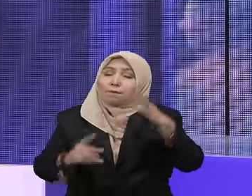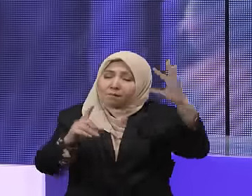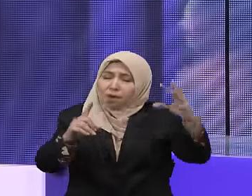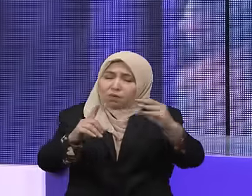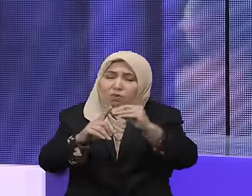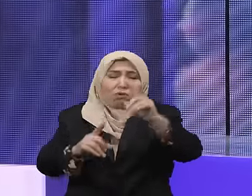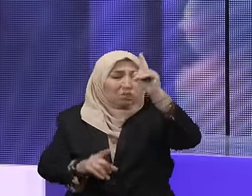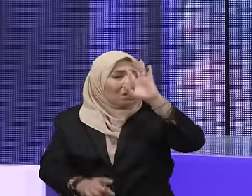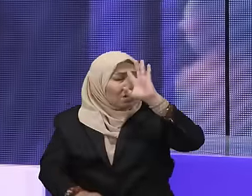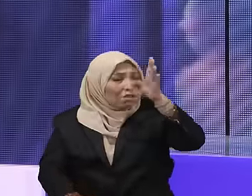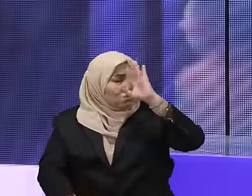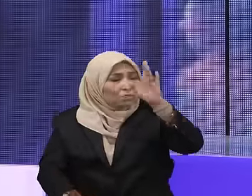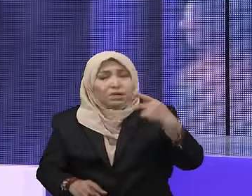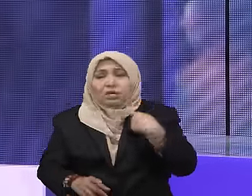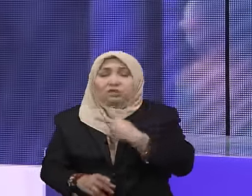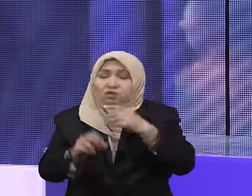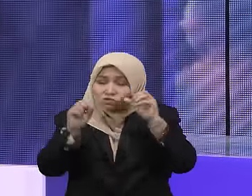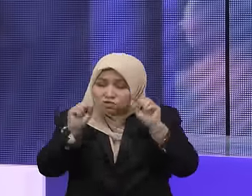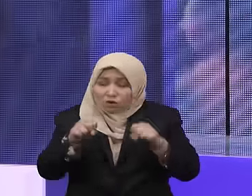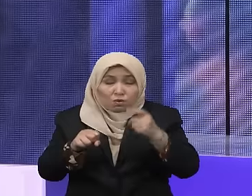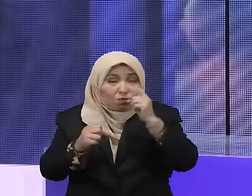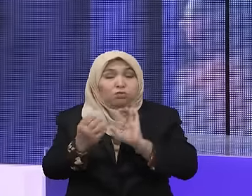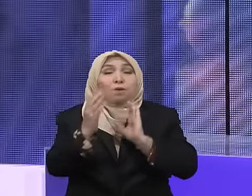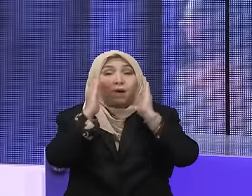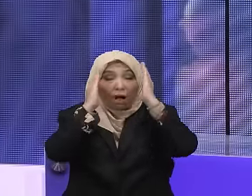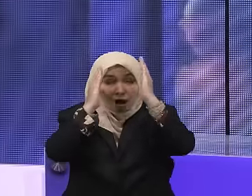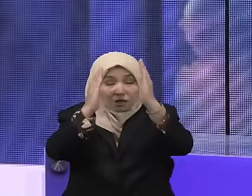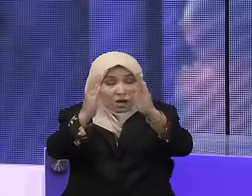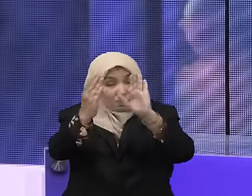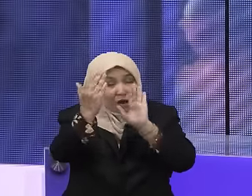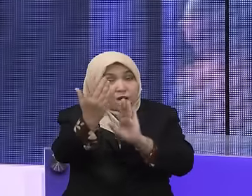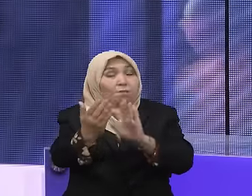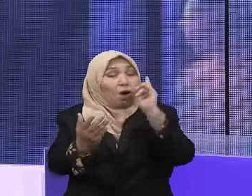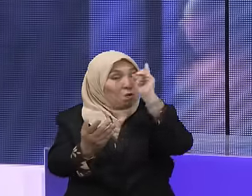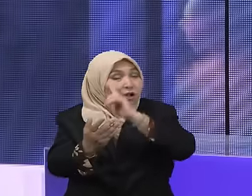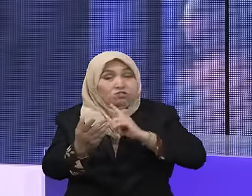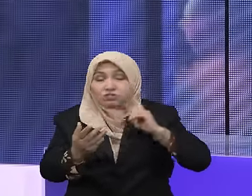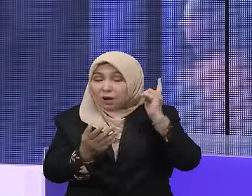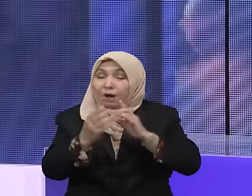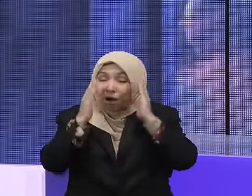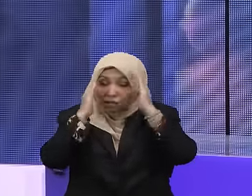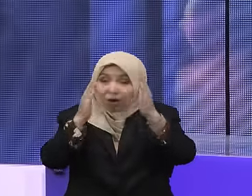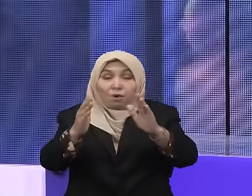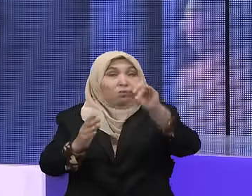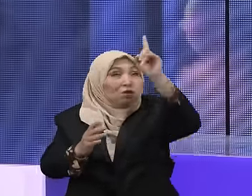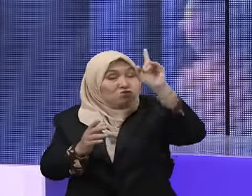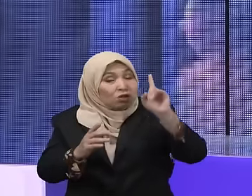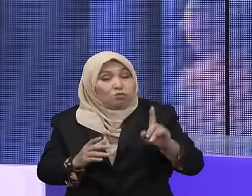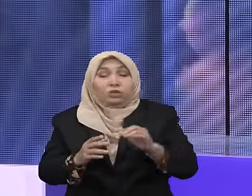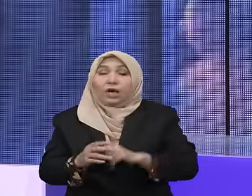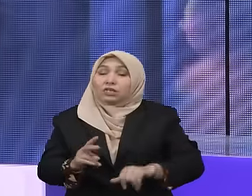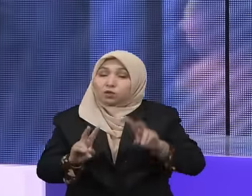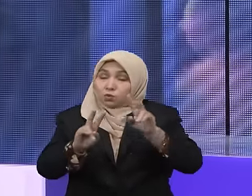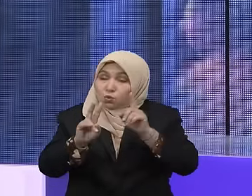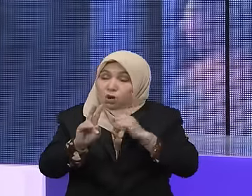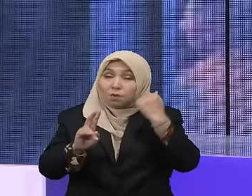yang dicipta, maka kita sanggup untuk menghadapkan wajah, buat apa-apa sahaja menghadap Allah, satu. Yang keduanya adalah wajah